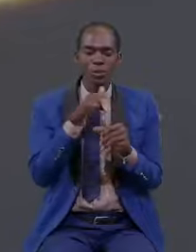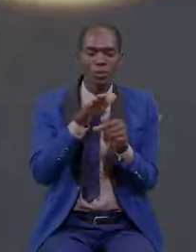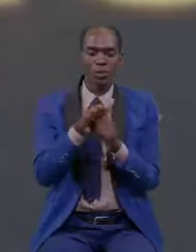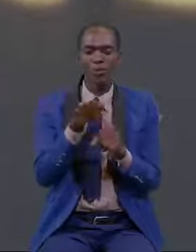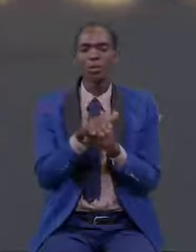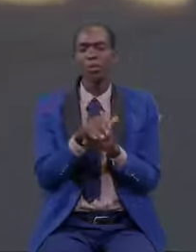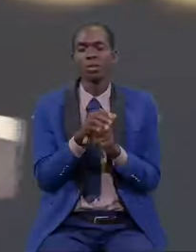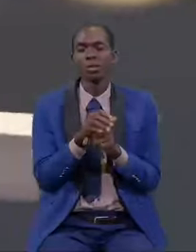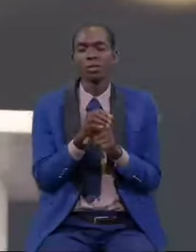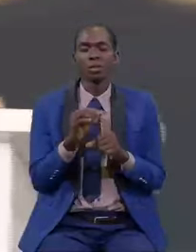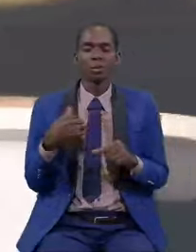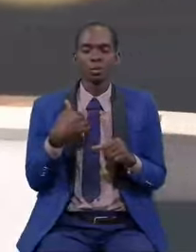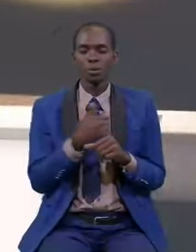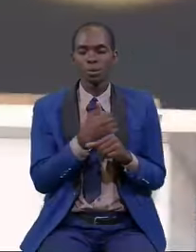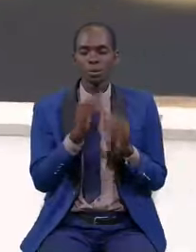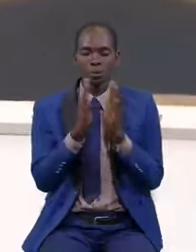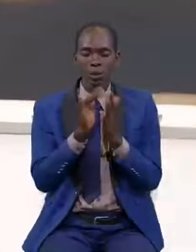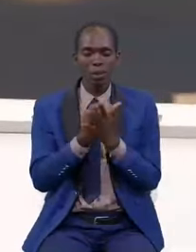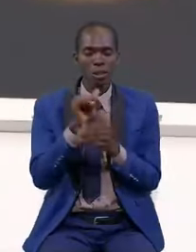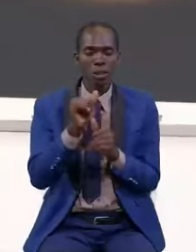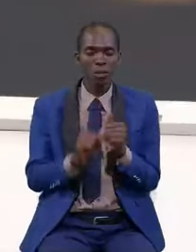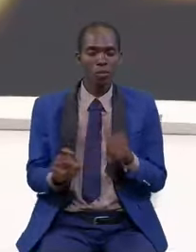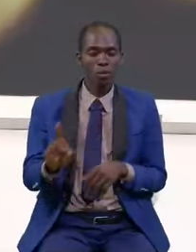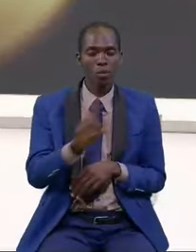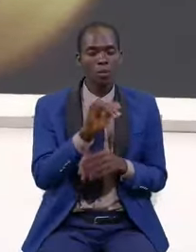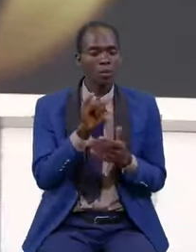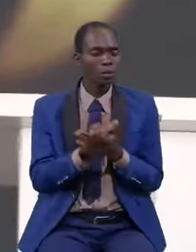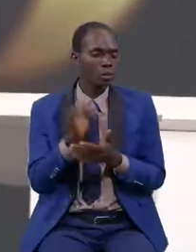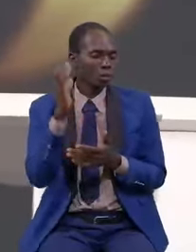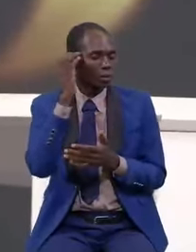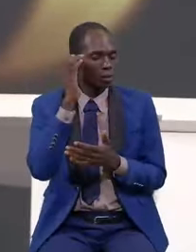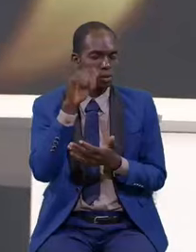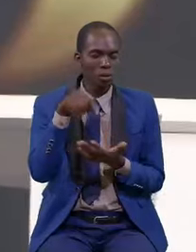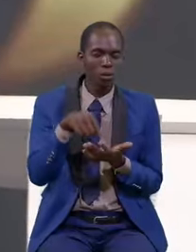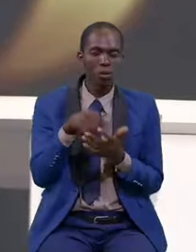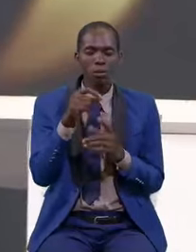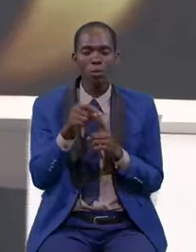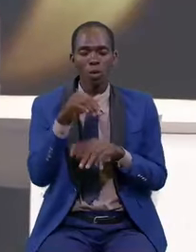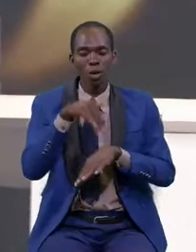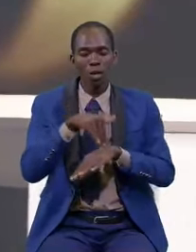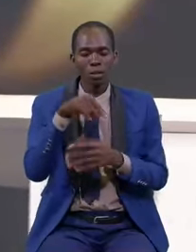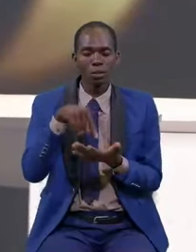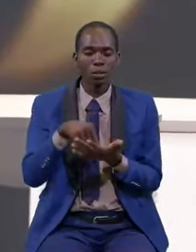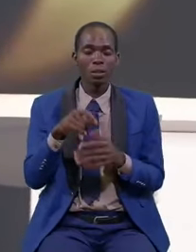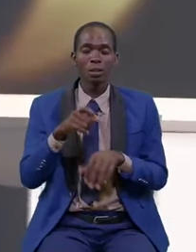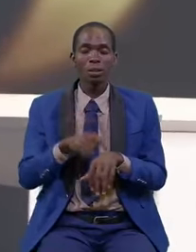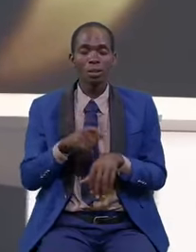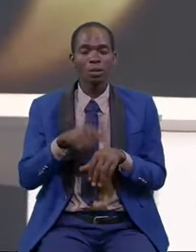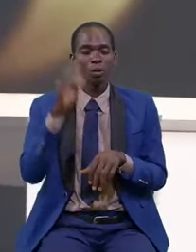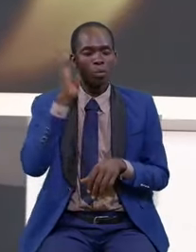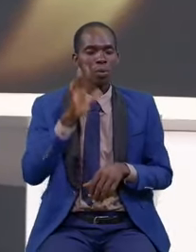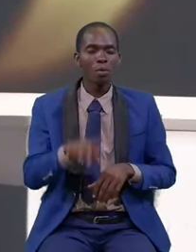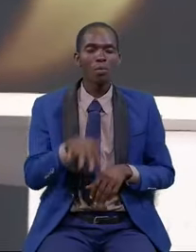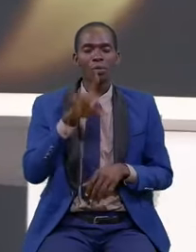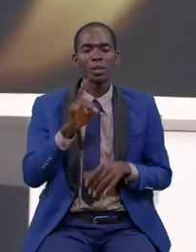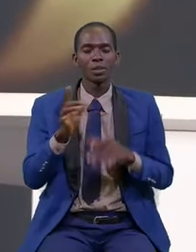notre suffisance, nous demandons que tout le monde qui écoute la parole en ce temps-ci